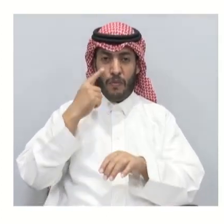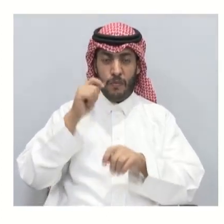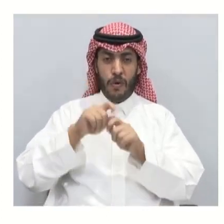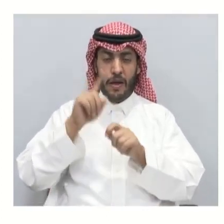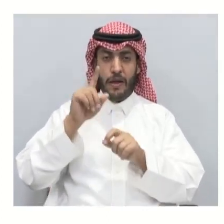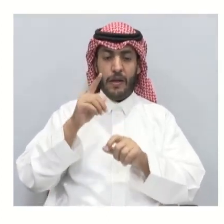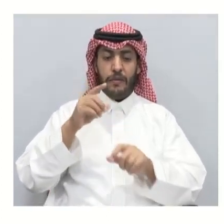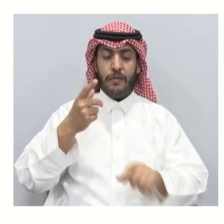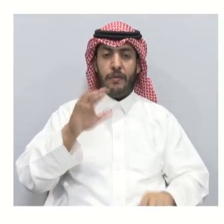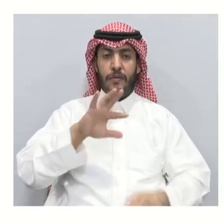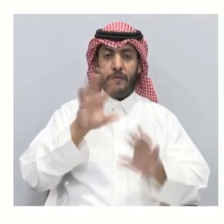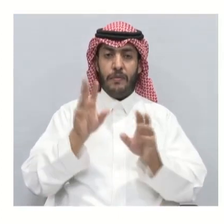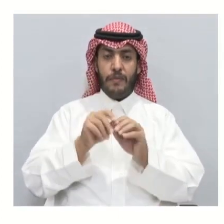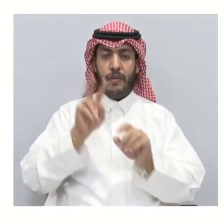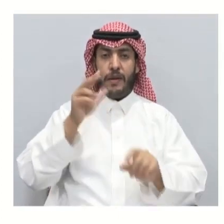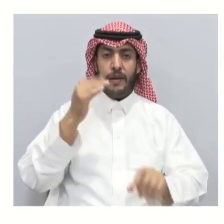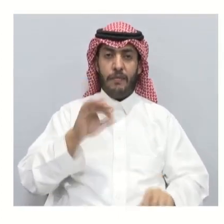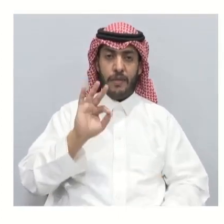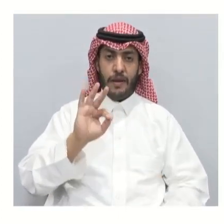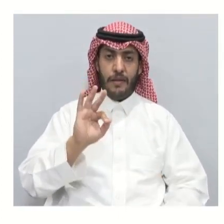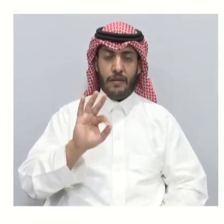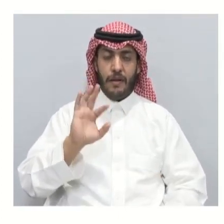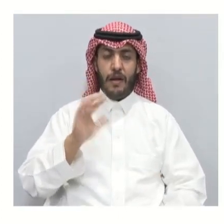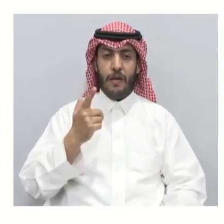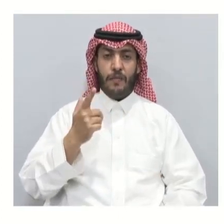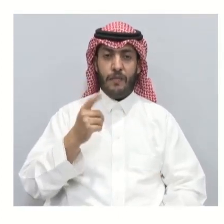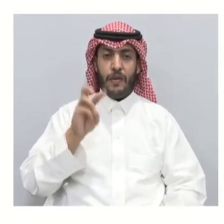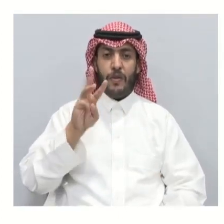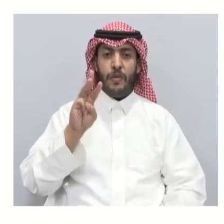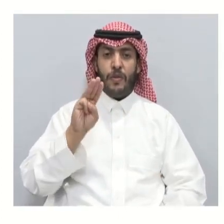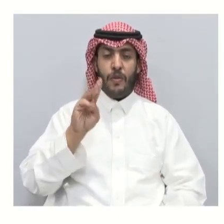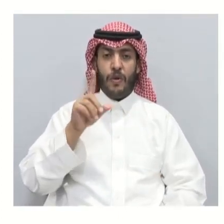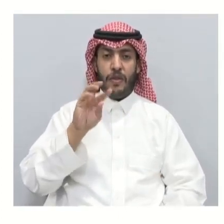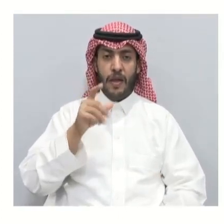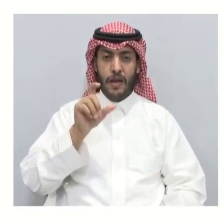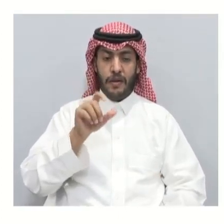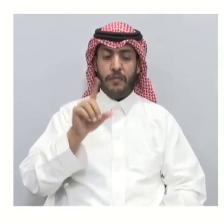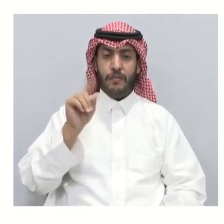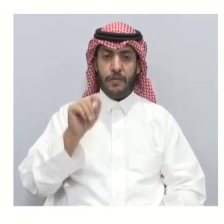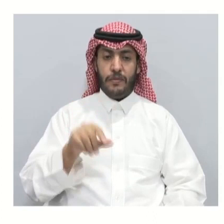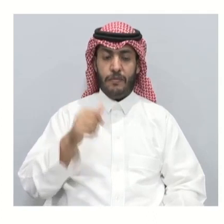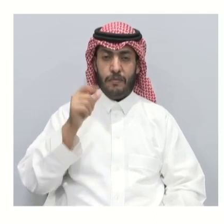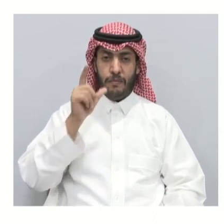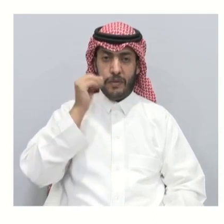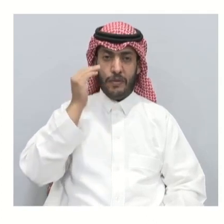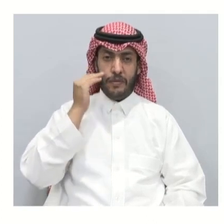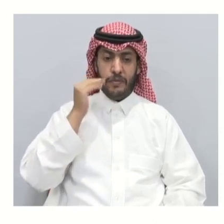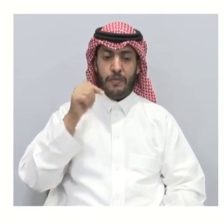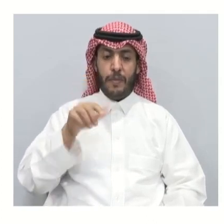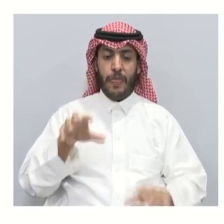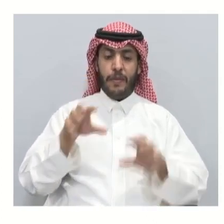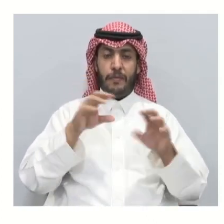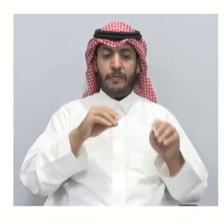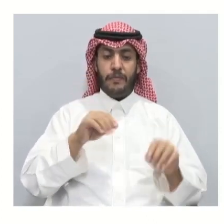في مجموعه الاشياء هو اثنان على ثلاثه او ثلثان اسعدكم الله ابنائي وبناتي الان